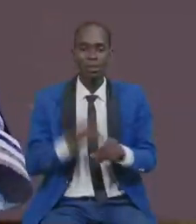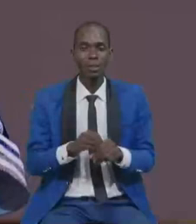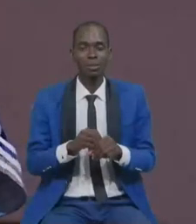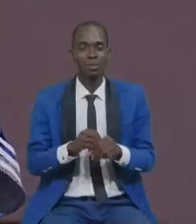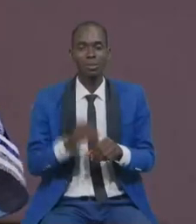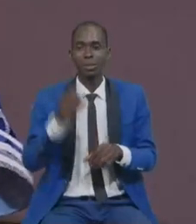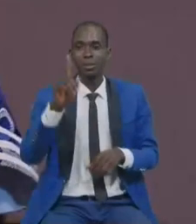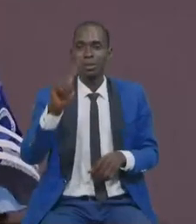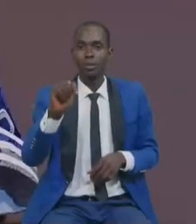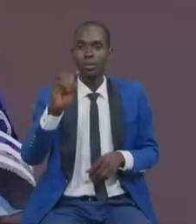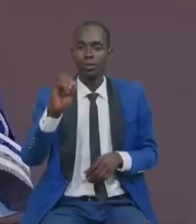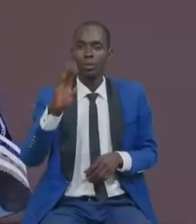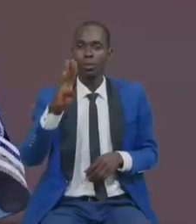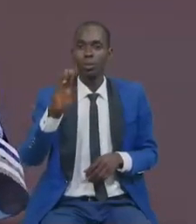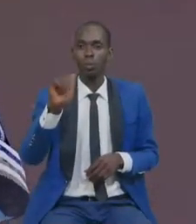tabac,